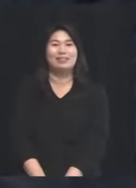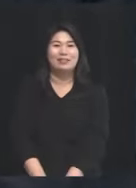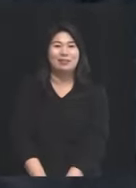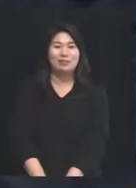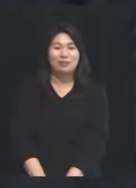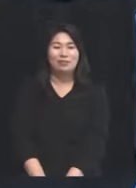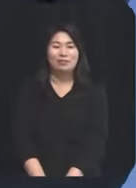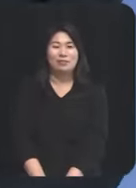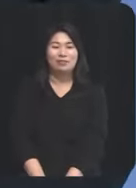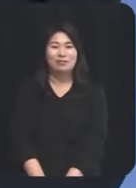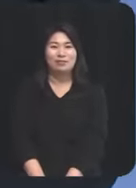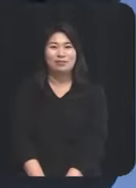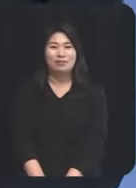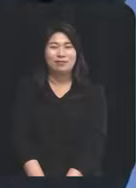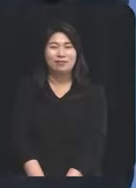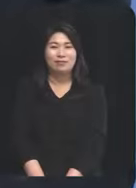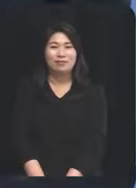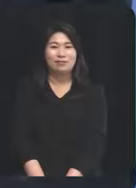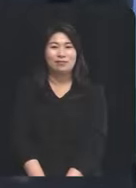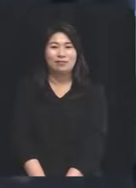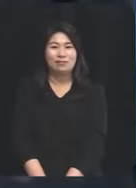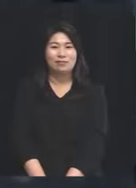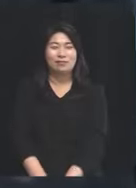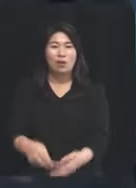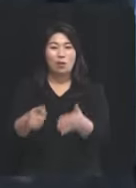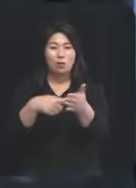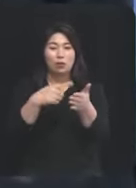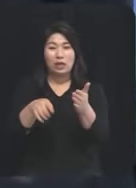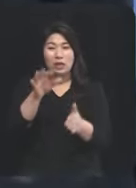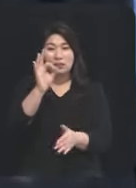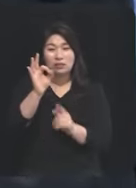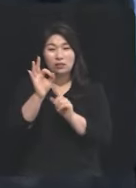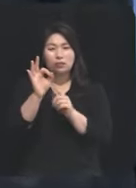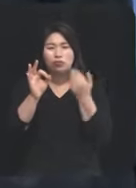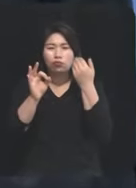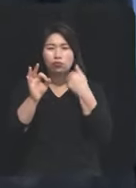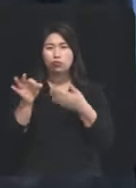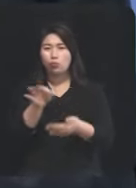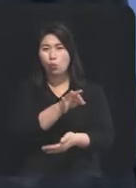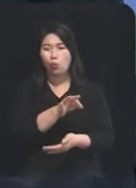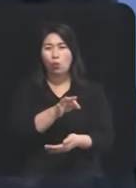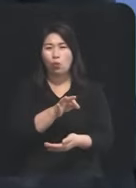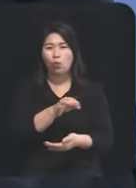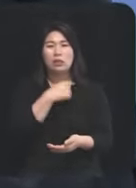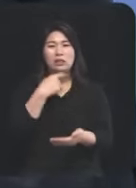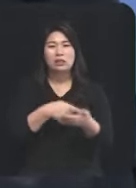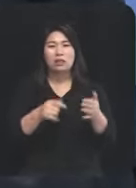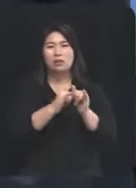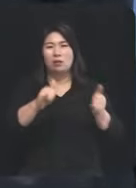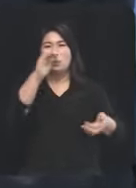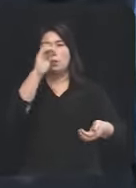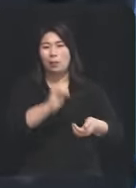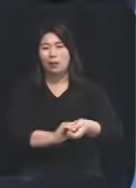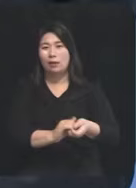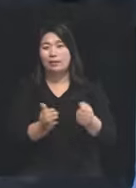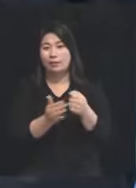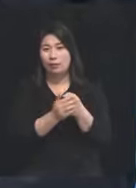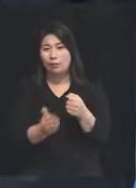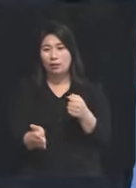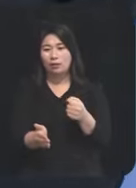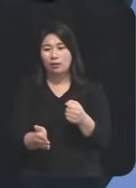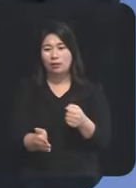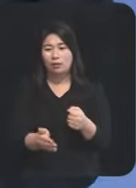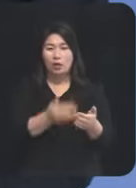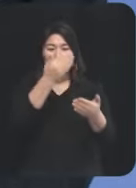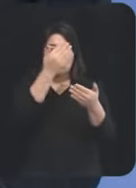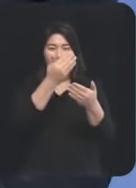답변 드린 겁니다. 예, 예. 아까 보상금 수급 대상자가 희생자로 한정돼 있지 않습니까? 그런데 이제 아까 이제